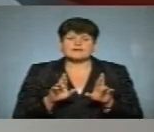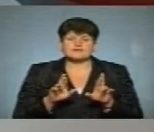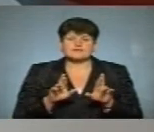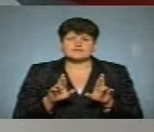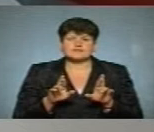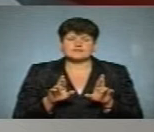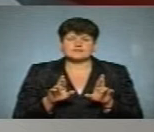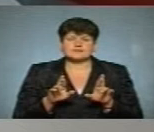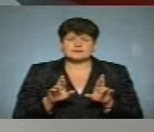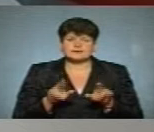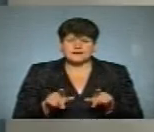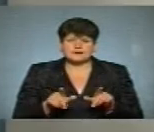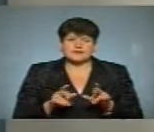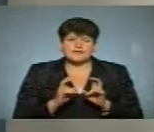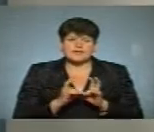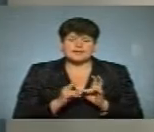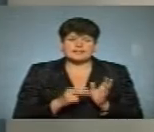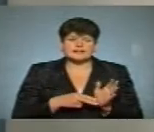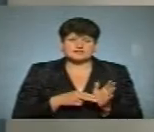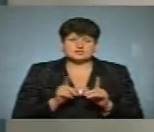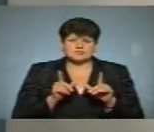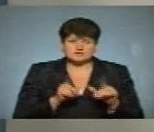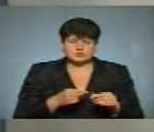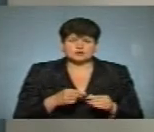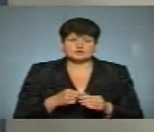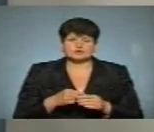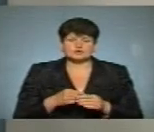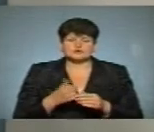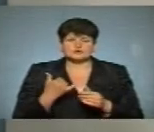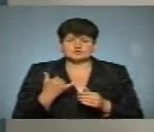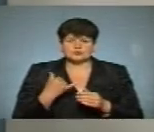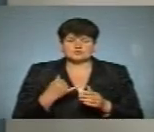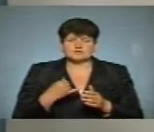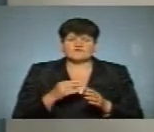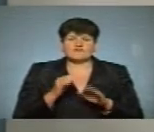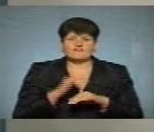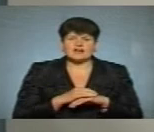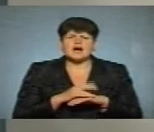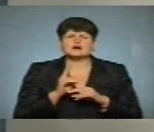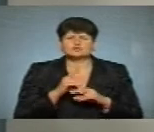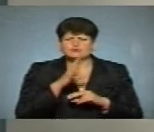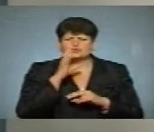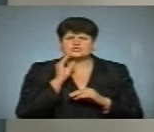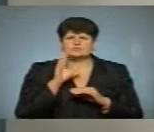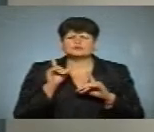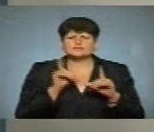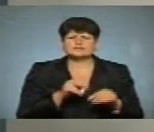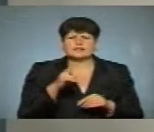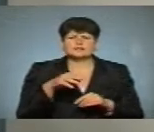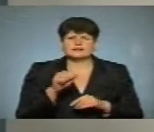чим електрички їздять. Спустили сьогодні електричку вечором. А хто на ніч буде їхати на